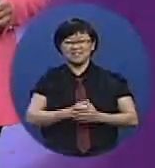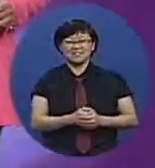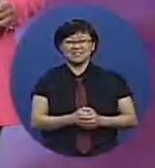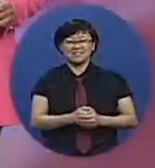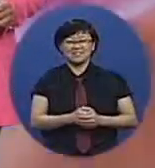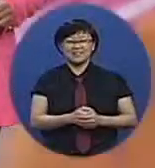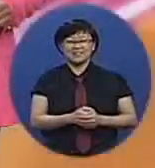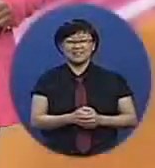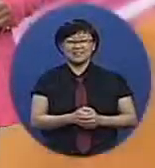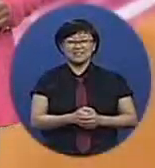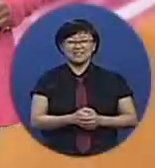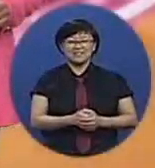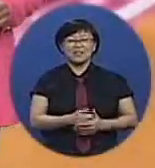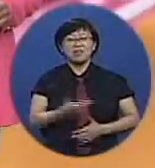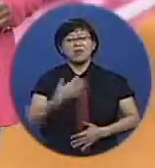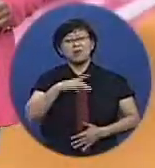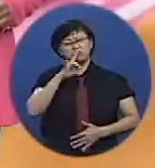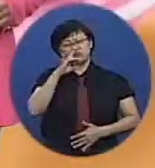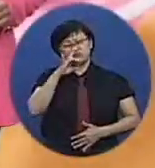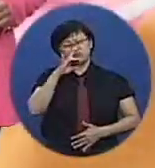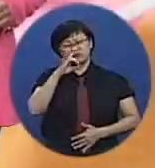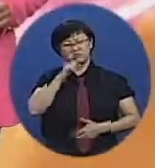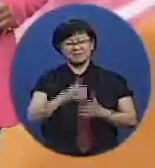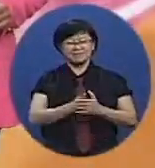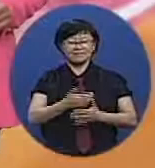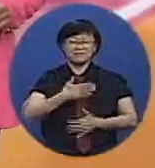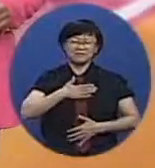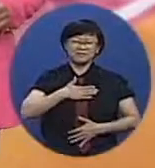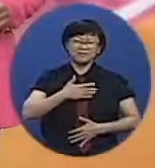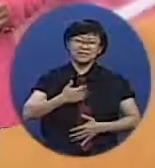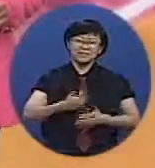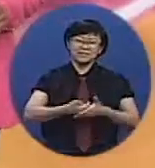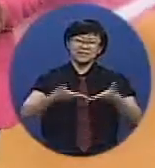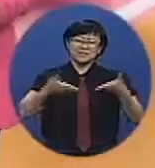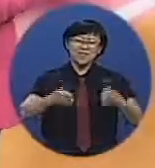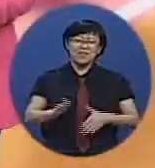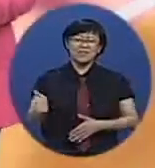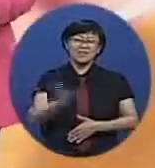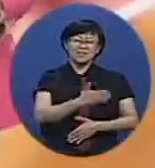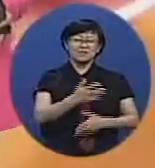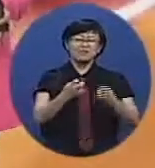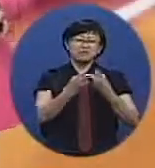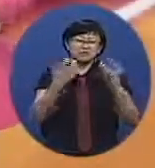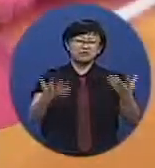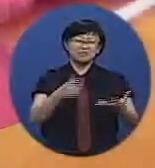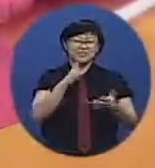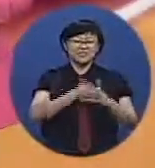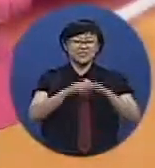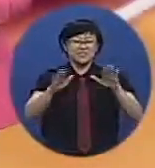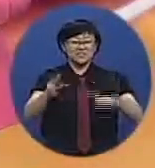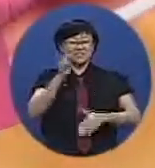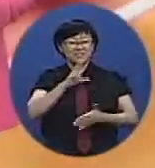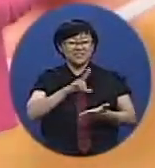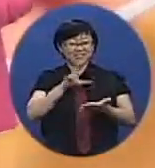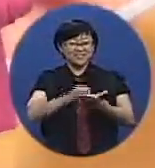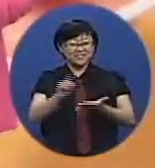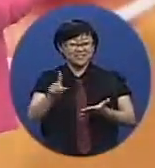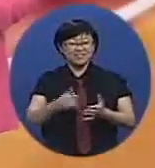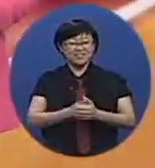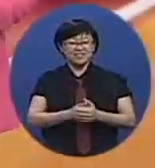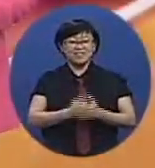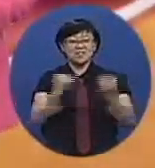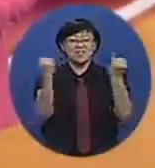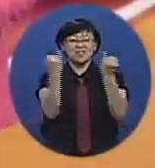아유, 저는 암렐라 하는데도 이게 뭐, 천성으로 타고났는 건가요? 그러게요, 그러게요. 그러세요? 예. 오늘 어떤 노래 불러주시겠어요?